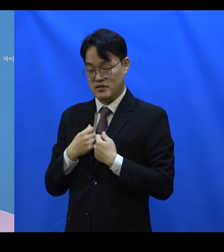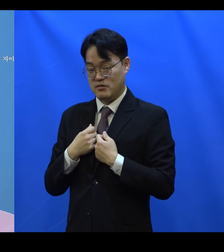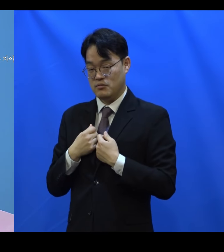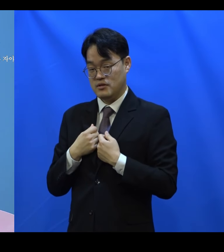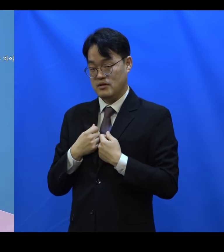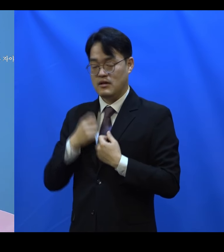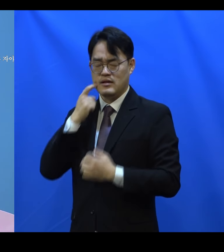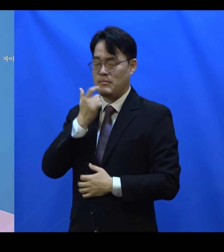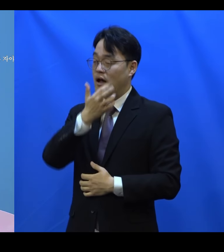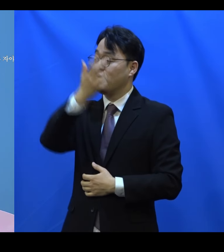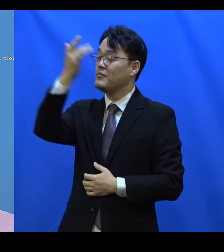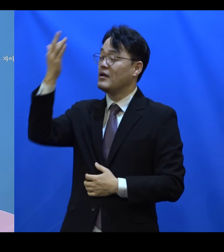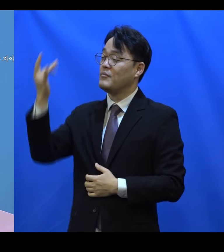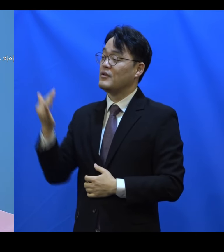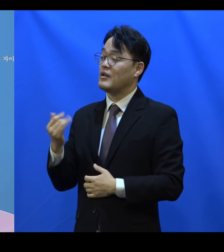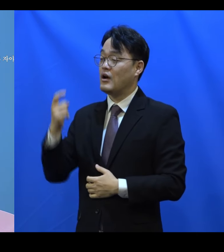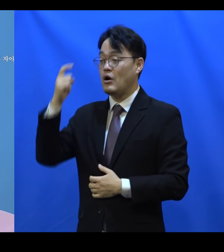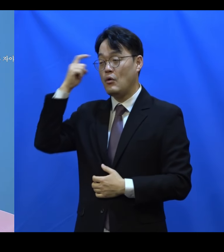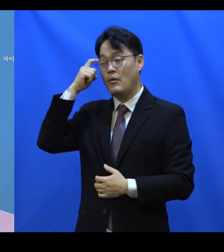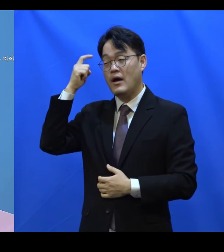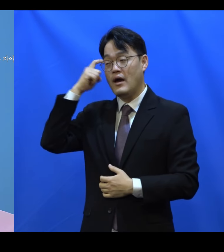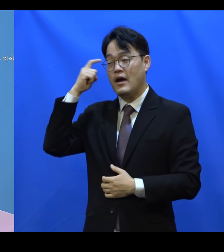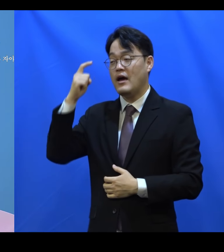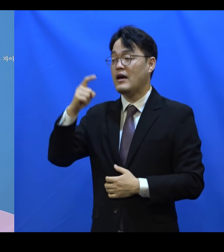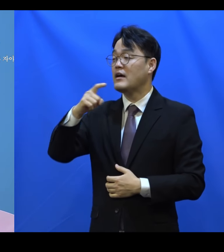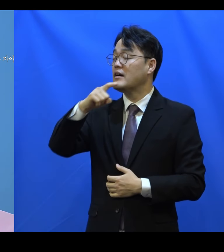향기, 그 다음에 뭐죠?